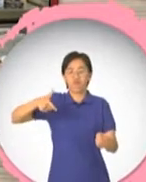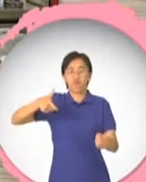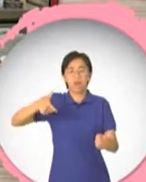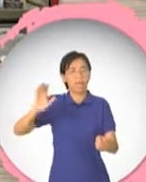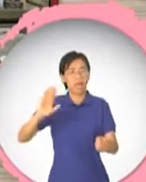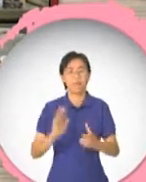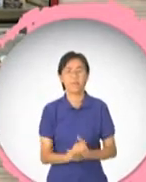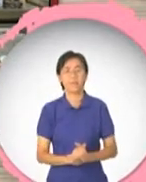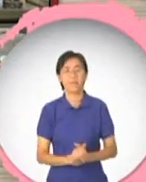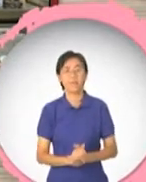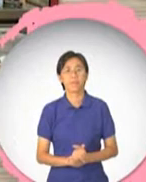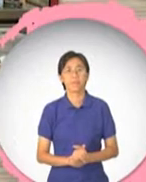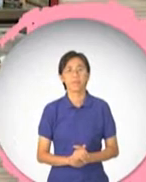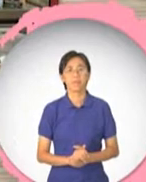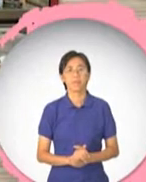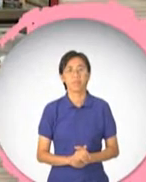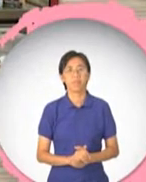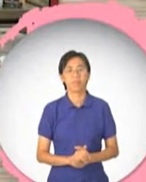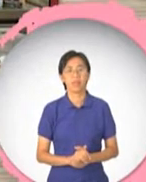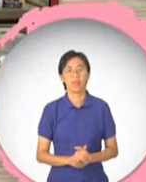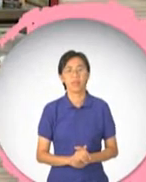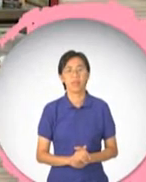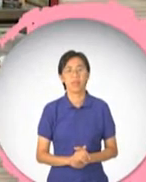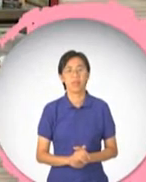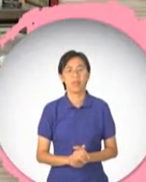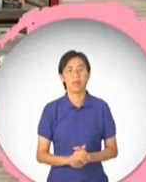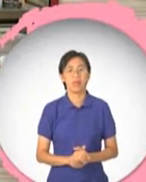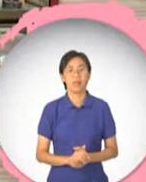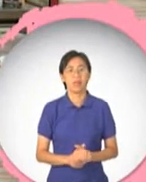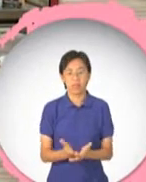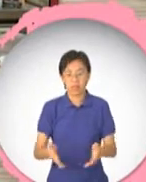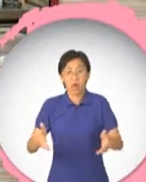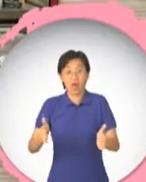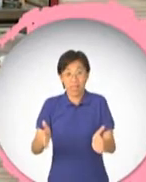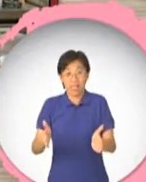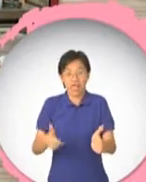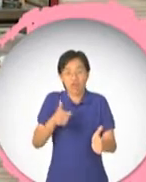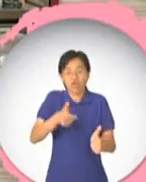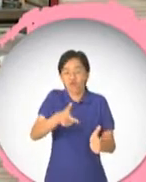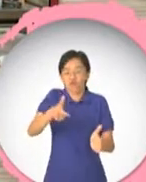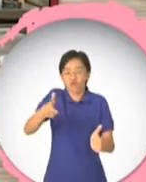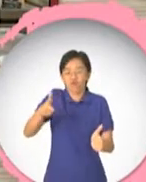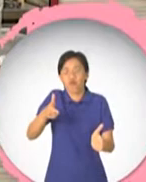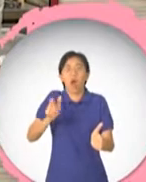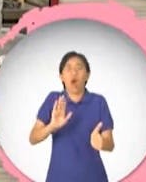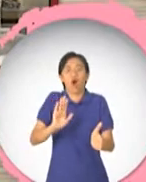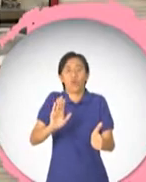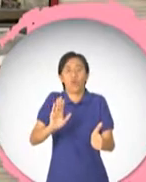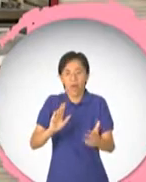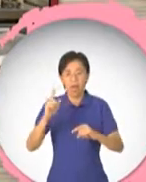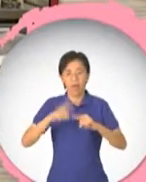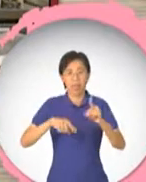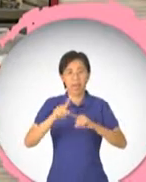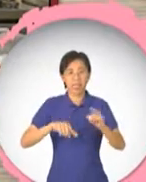คะเราจะต้องมีละอองน้ำแค่ตรงผิวบนเท่านั้นนะคะเล็กน้อยค่ะใช่นิดหน่อยจากนั้นก็เอาพลาสติกคลุม